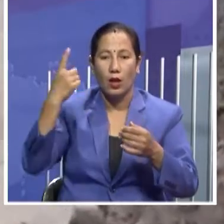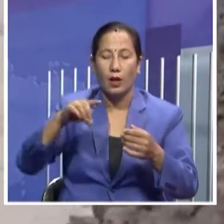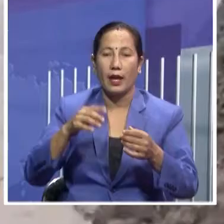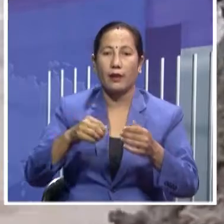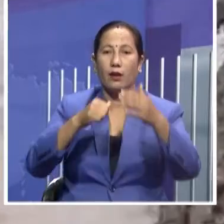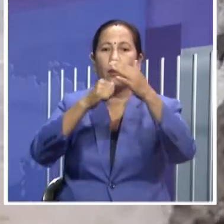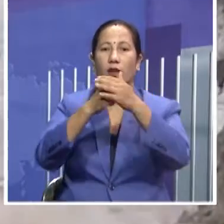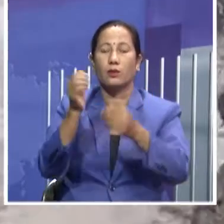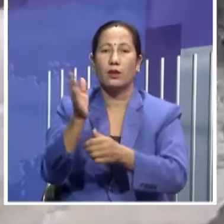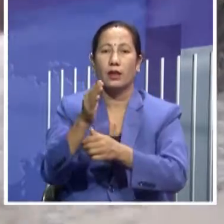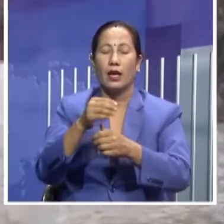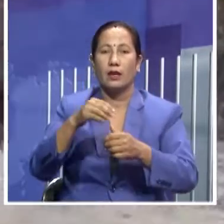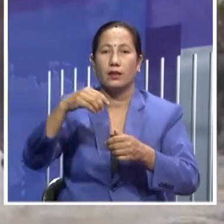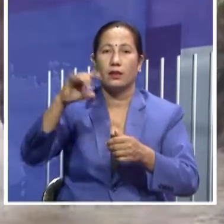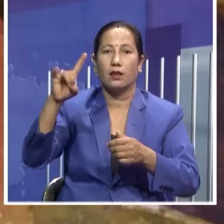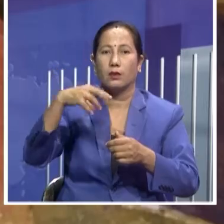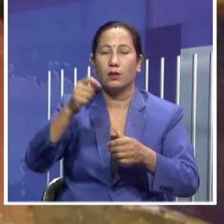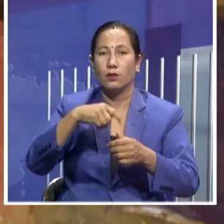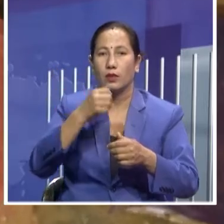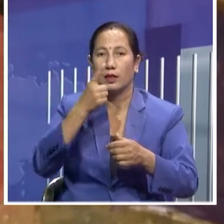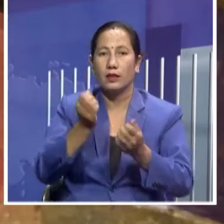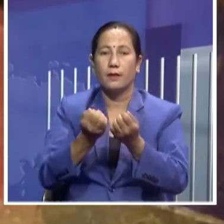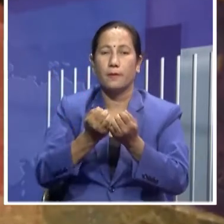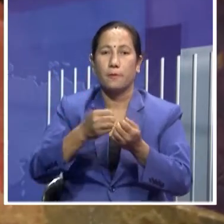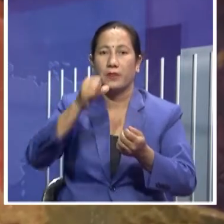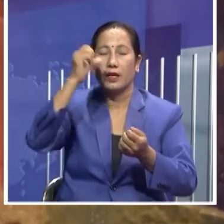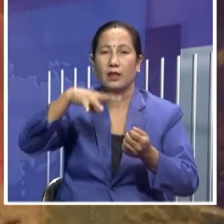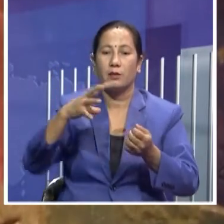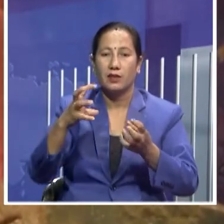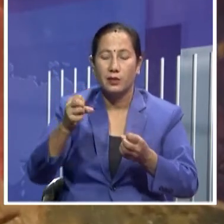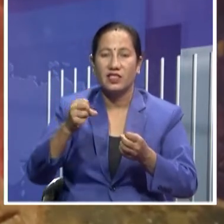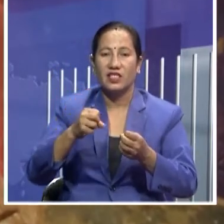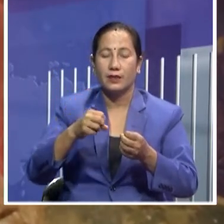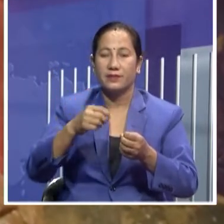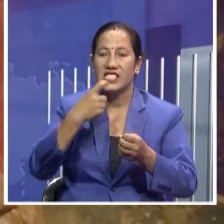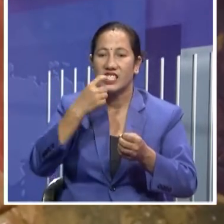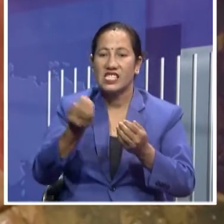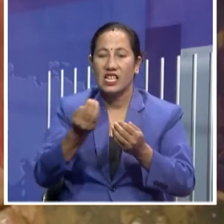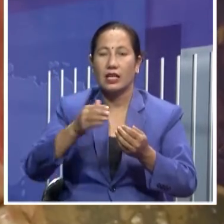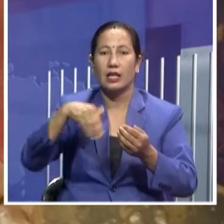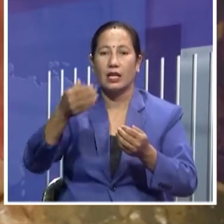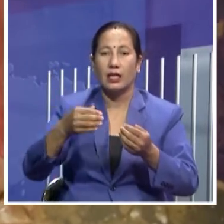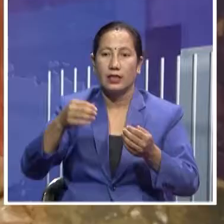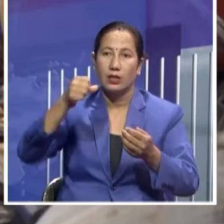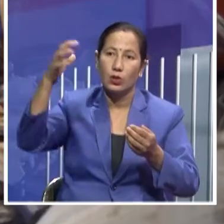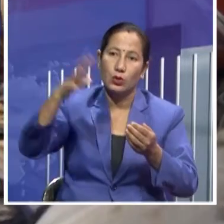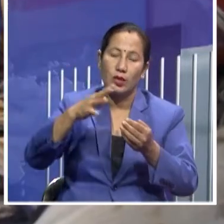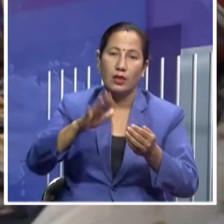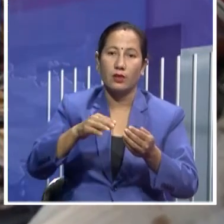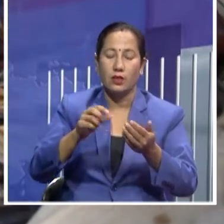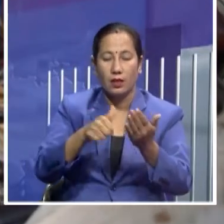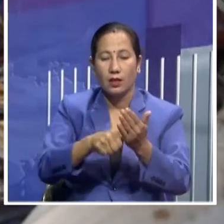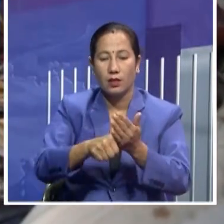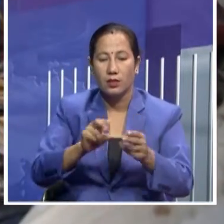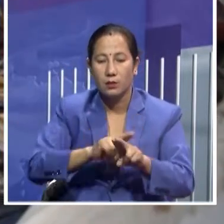प्रमुख जिल्ला अधिकारी धर्मेन्द्र कुमार मिश्रले बताउनुभयो। पानीमा भिजेका बाँकी कागजातलाई सुकाइएको छ तर अक्षर